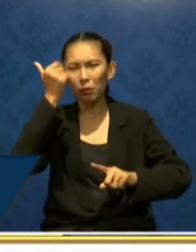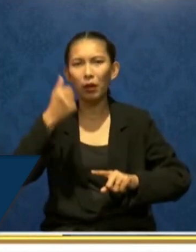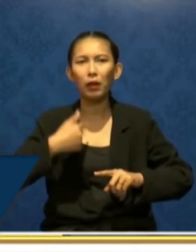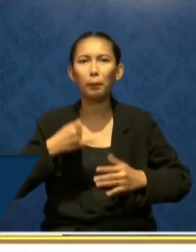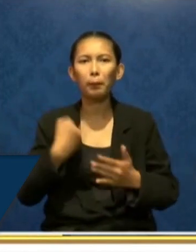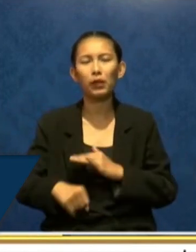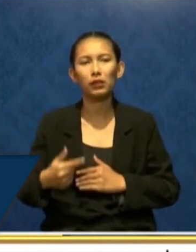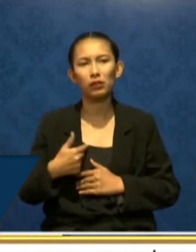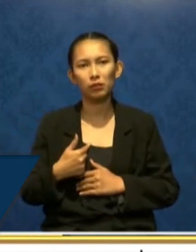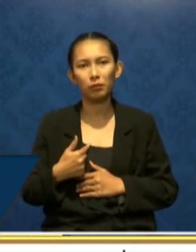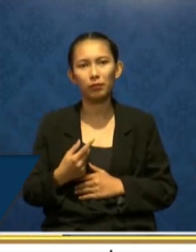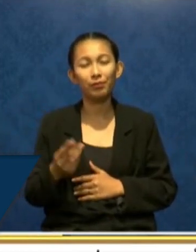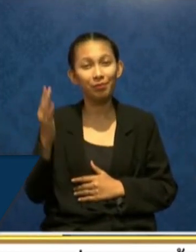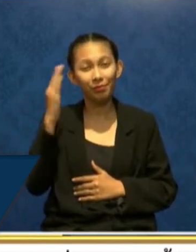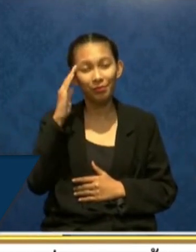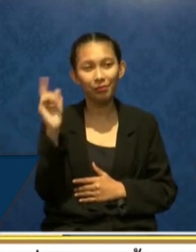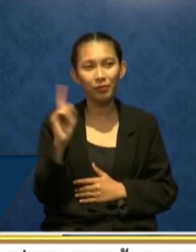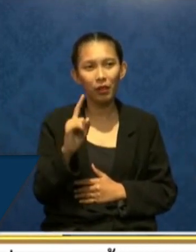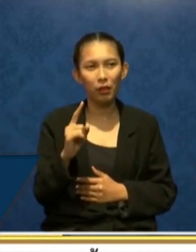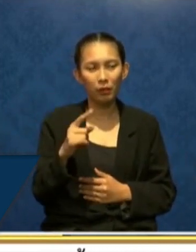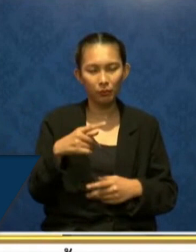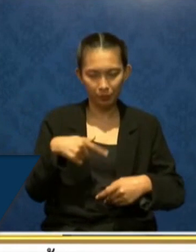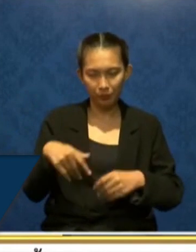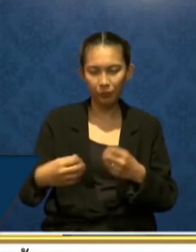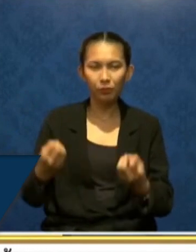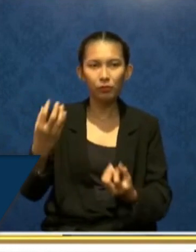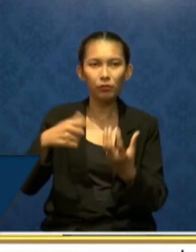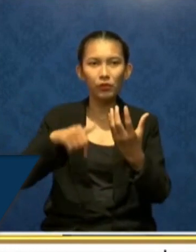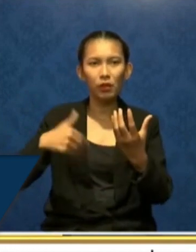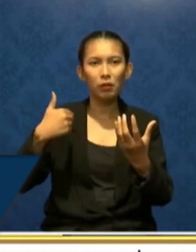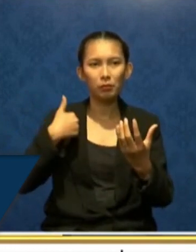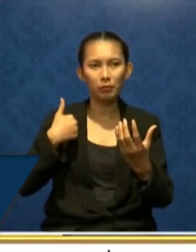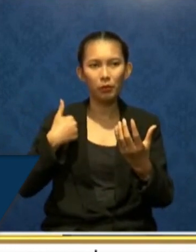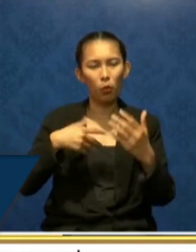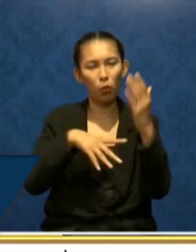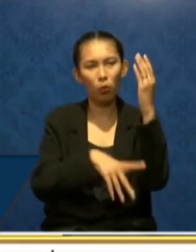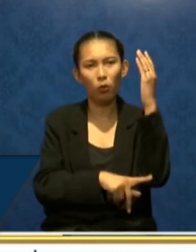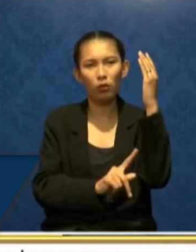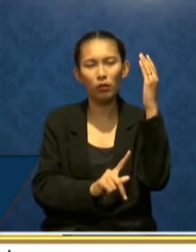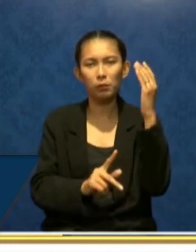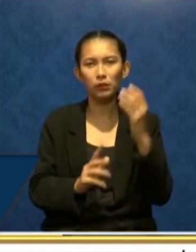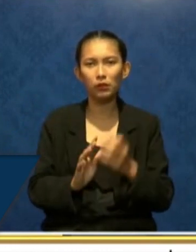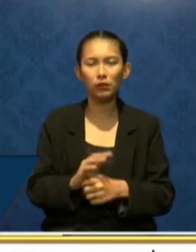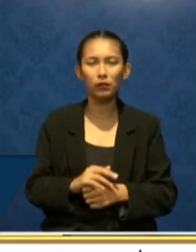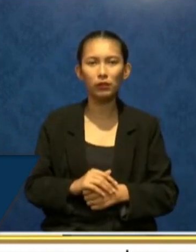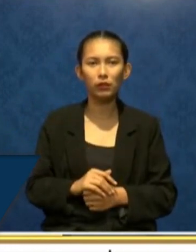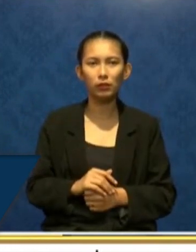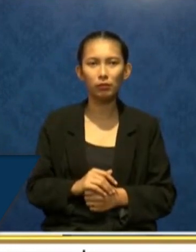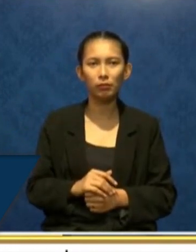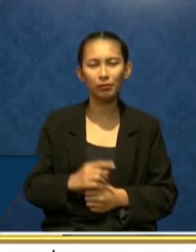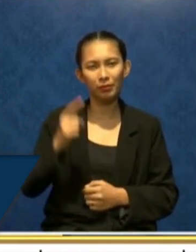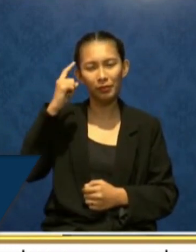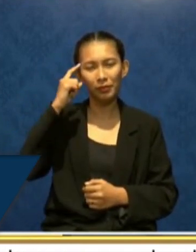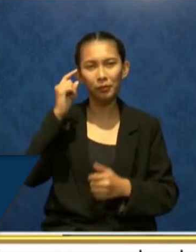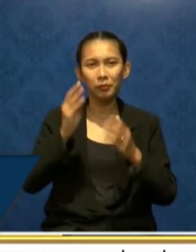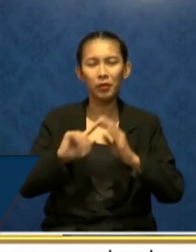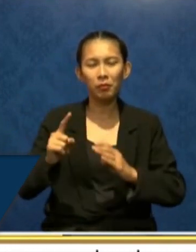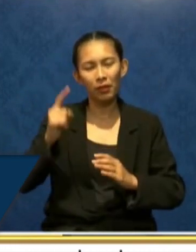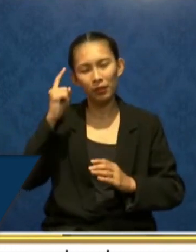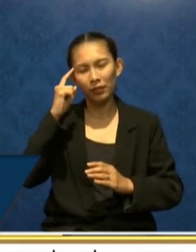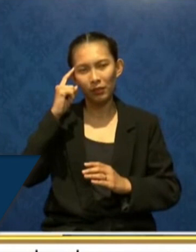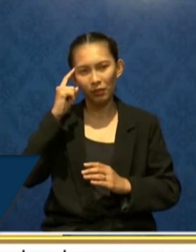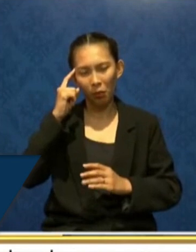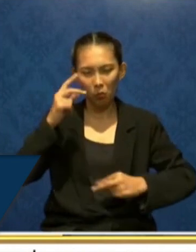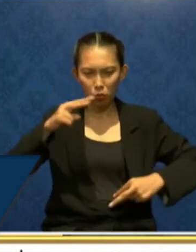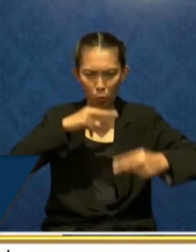ตรนั้นค่ ที่ฉนทราบมาว่า ปากพยอมสมนพ ในจหดพัทลุงนะคะตำบนลานคอยนะคะ ทั้งตำบนเลยค่ะ ถ้าเป็ไปได้นะคะอยากให้มีการตัวสอบ